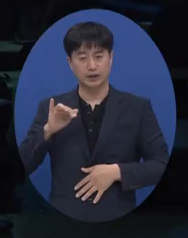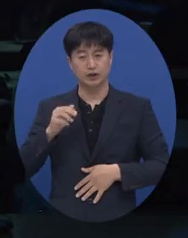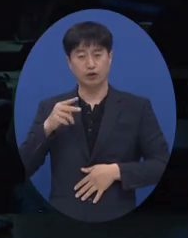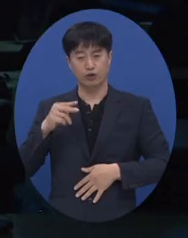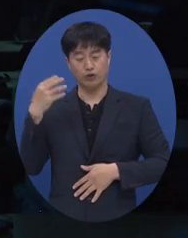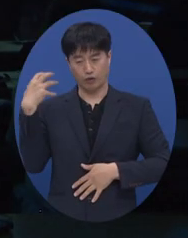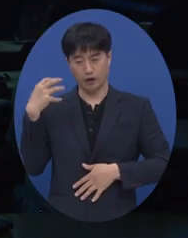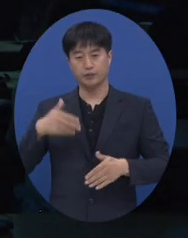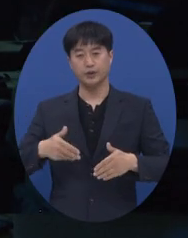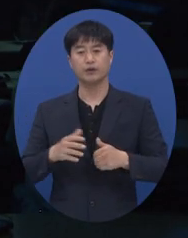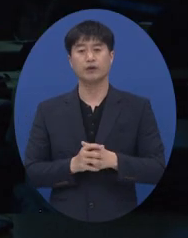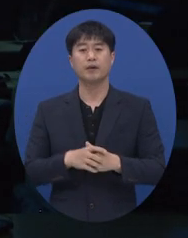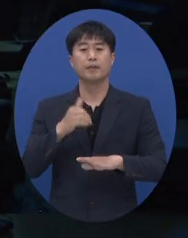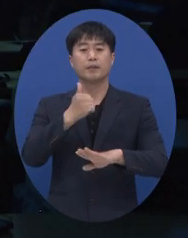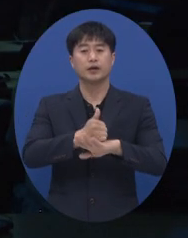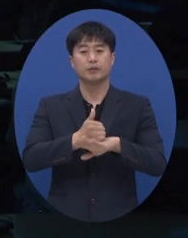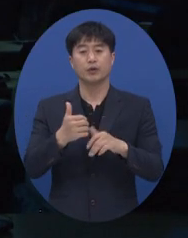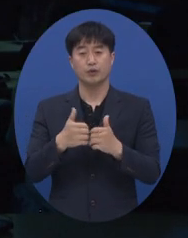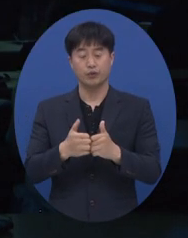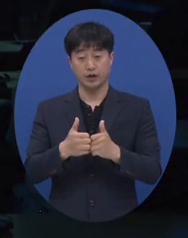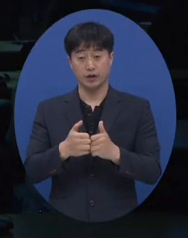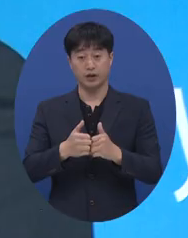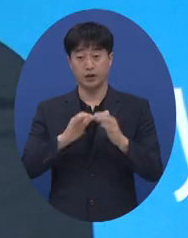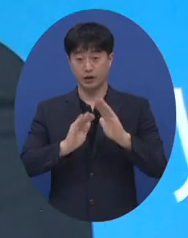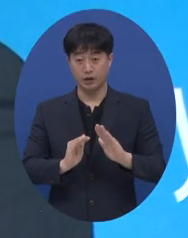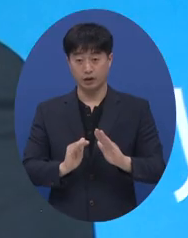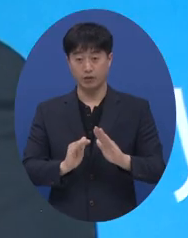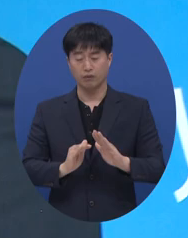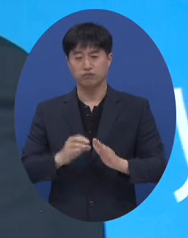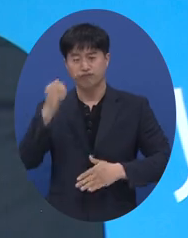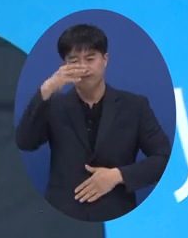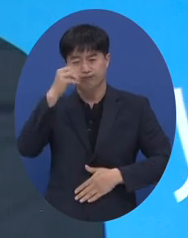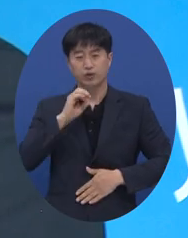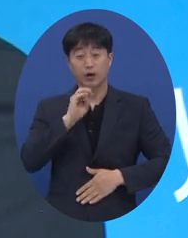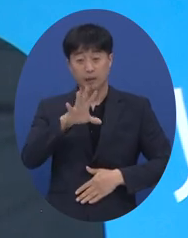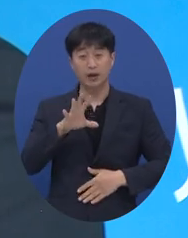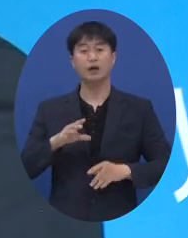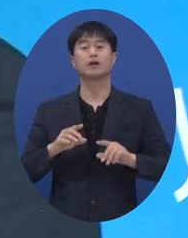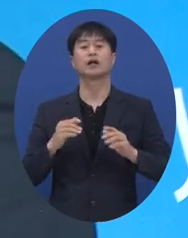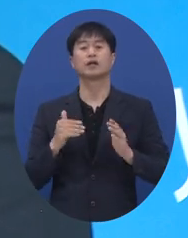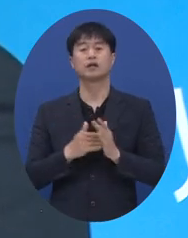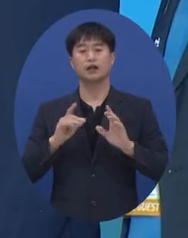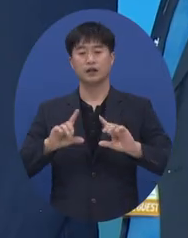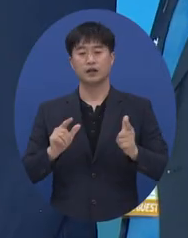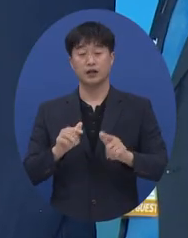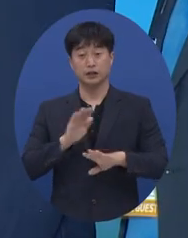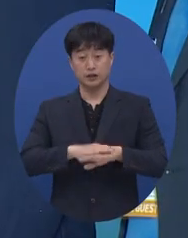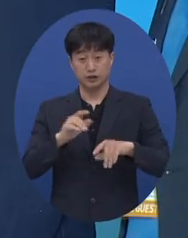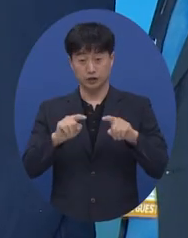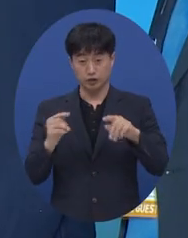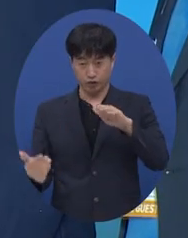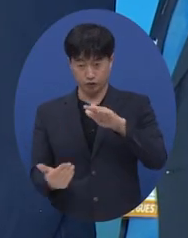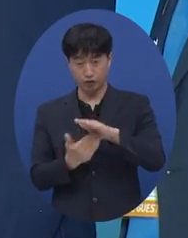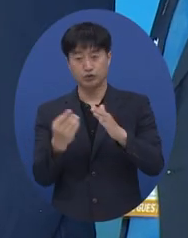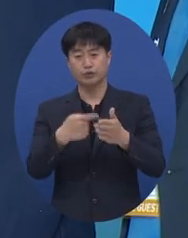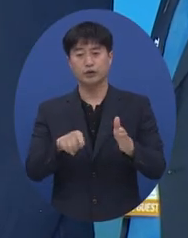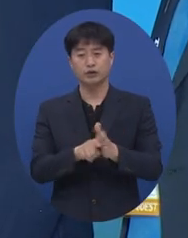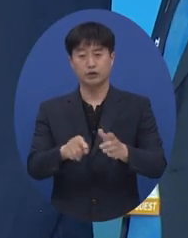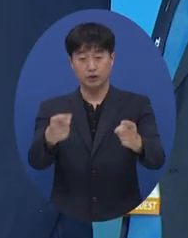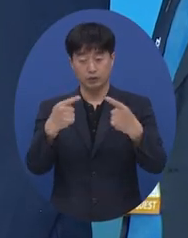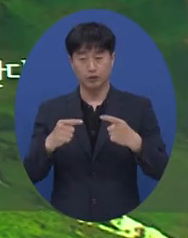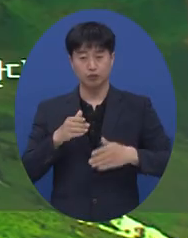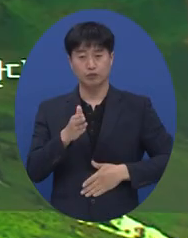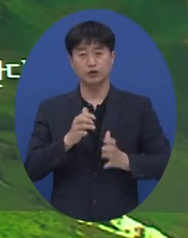것이 마지막으로 포럼에서 논의된 것들이 헛구호에 그치지 않고 실전으로 옮겨질 수 있도록 참가한 전문가와